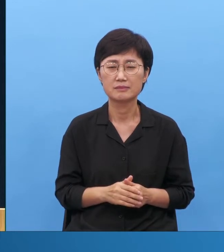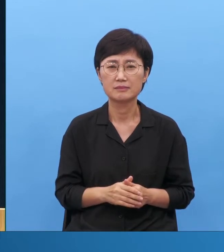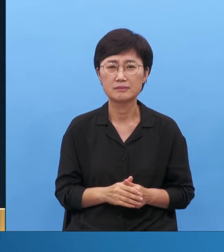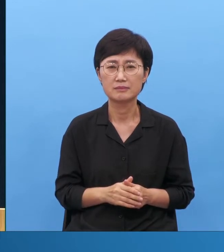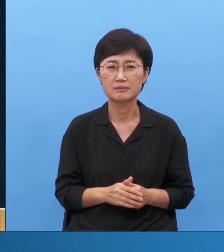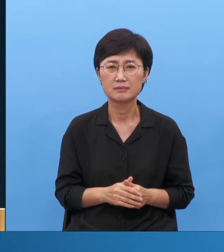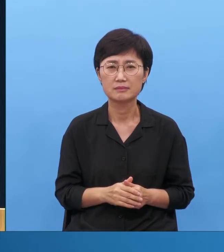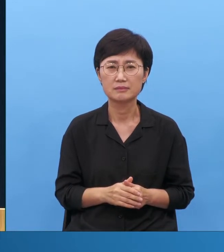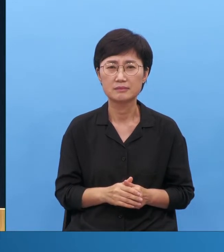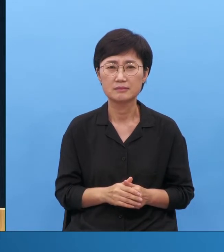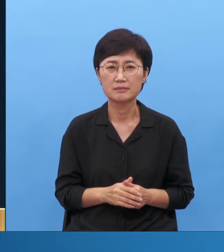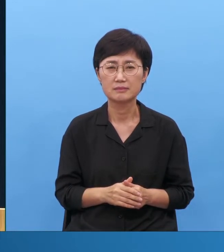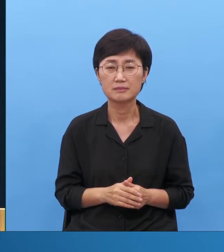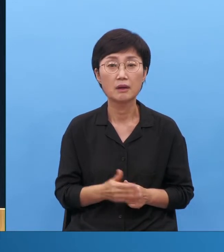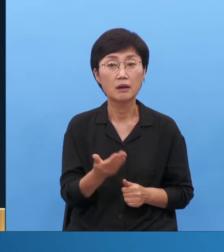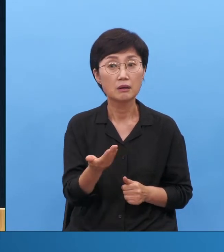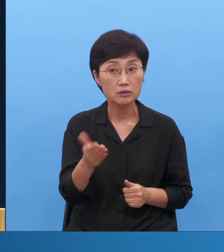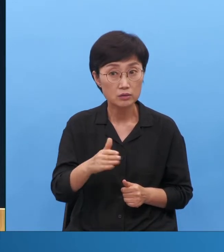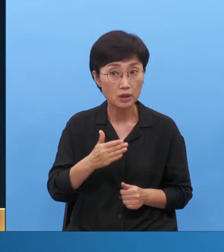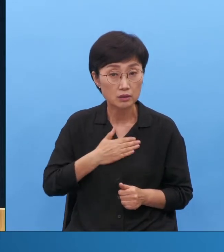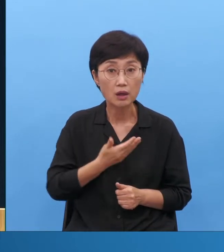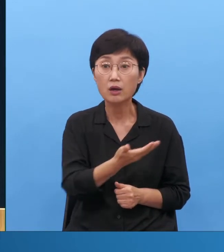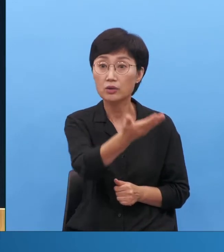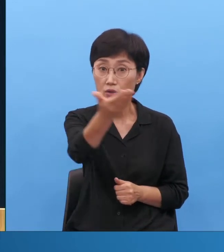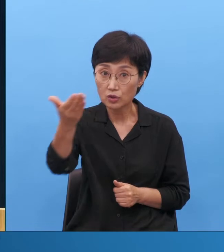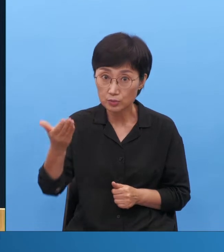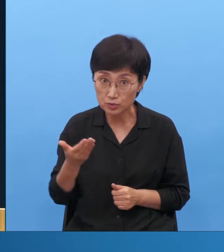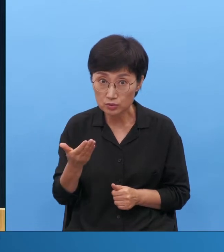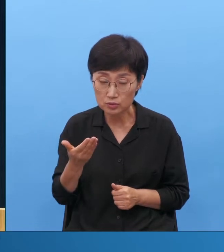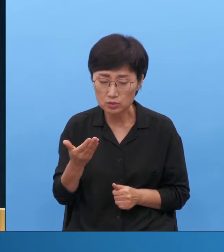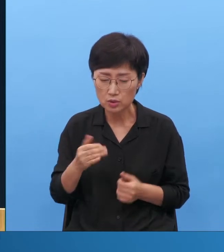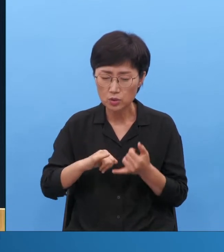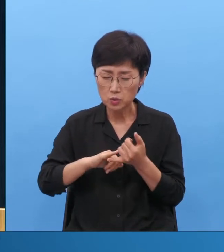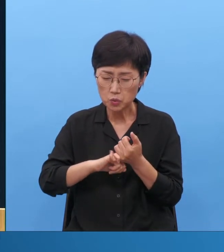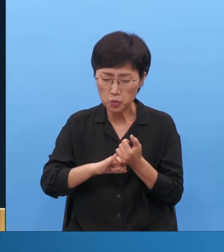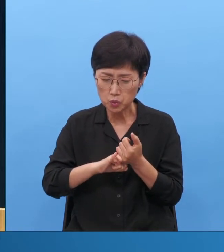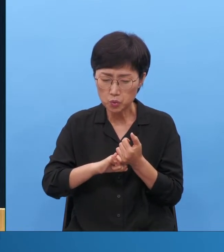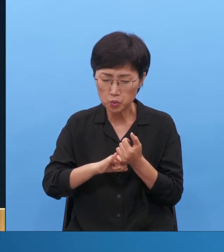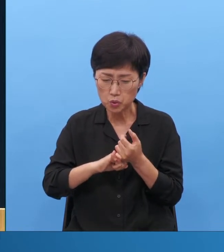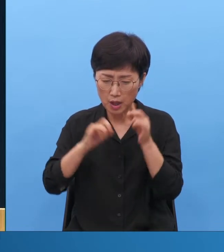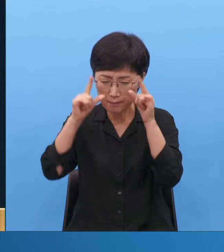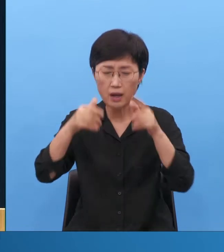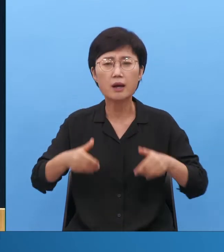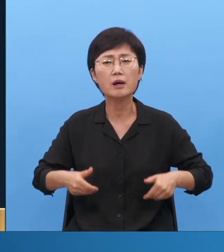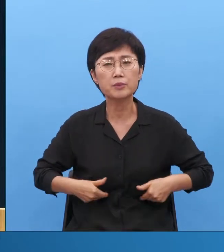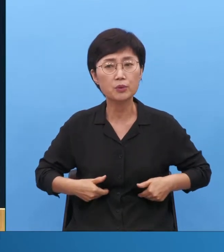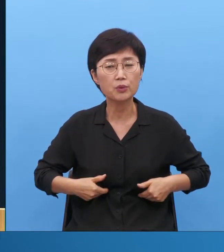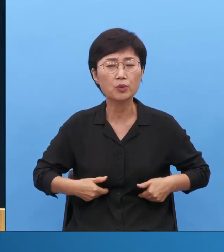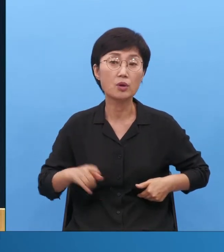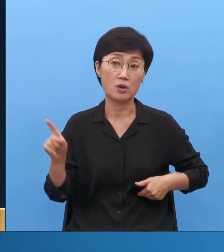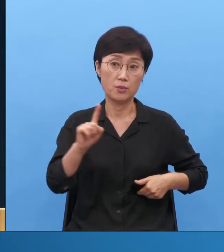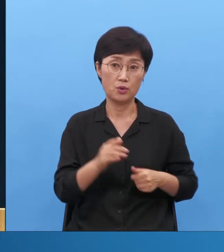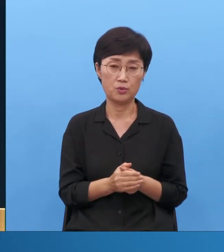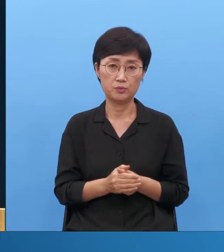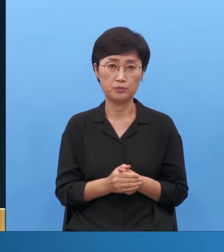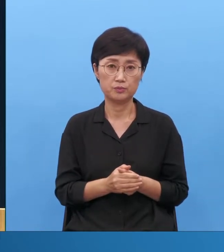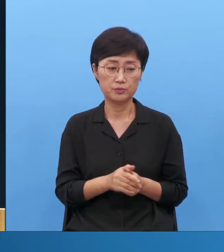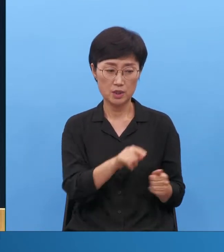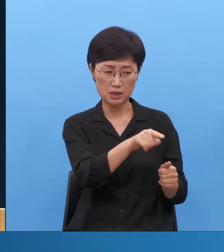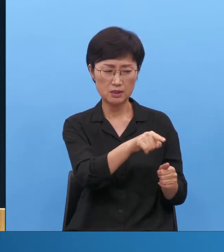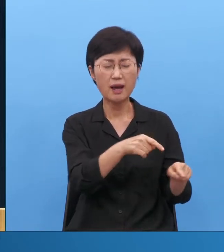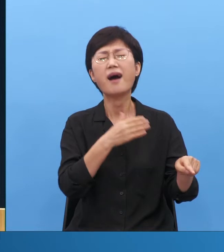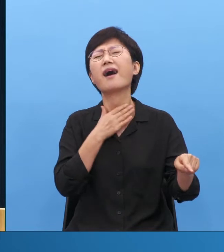born again? 저와 여러분이 알아야 되는 키가 여기 있습니다. This is the key that you and I must come to terms with 못 today. 알아들은 게 아니에요. It's